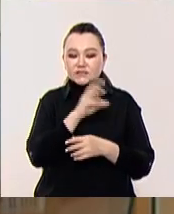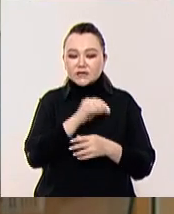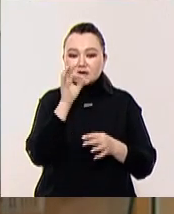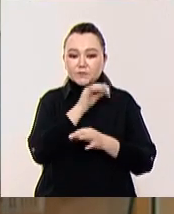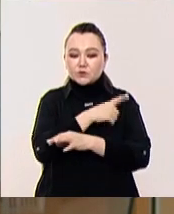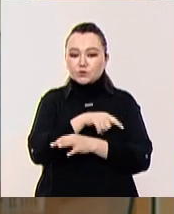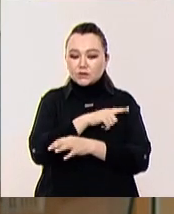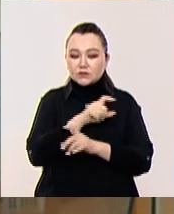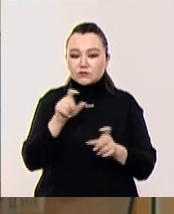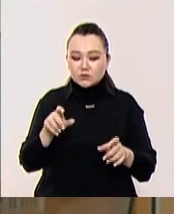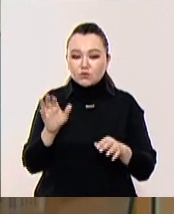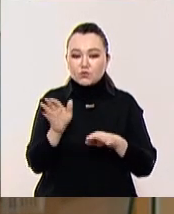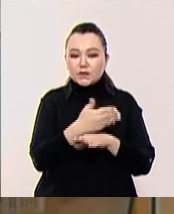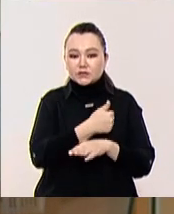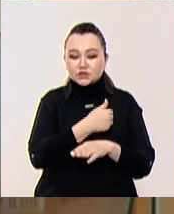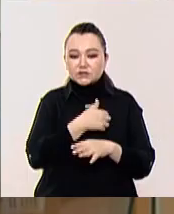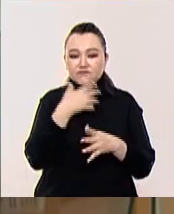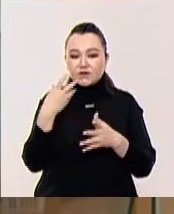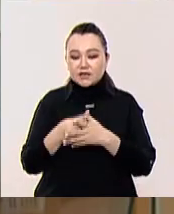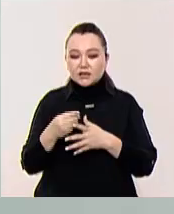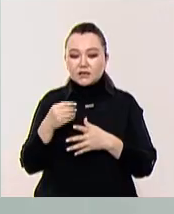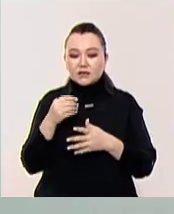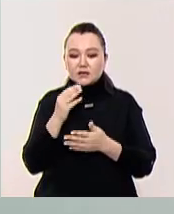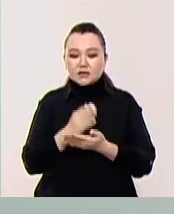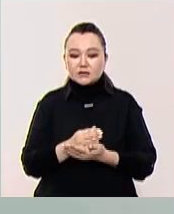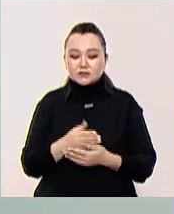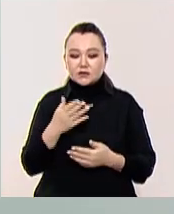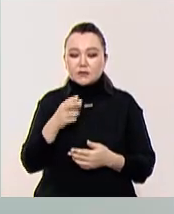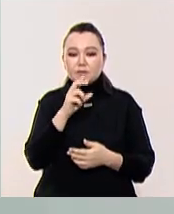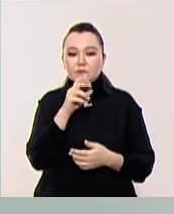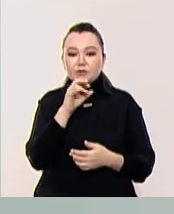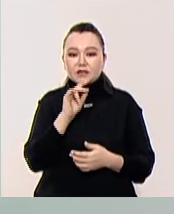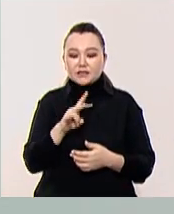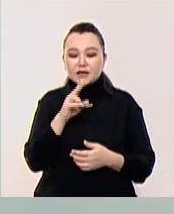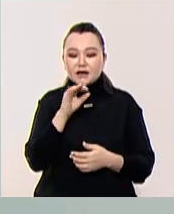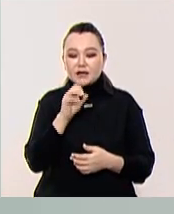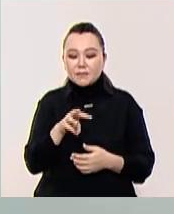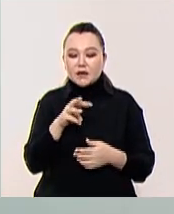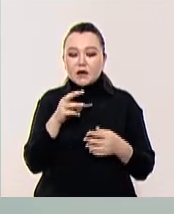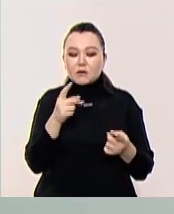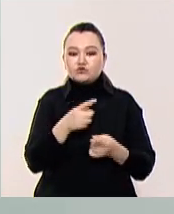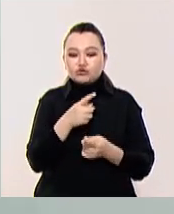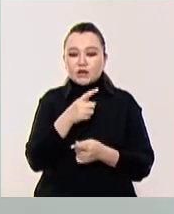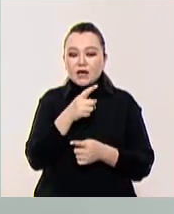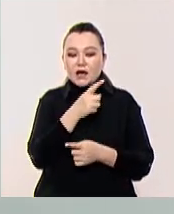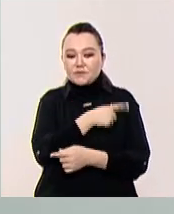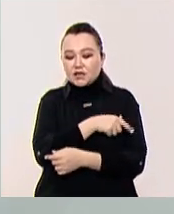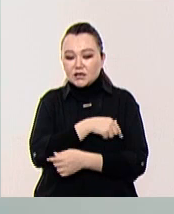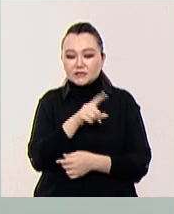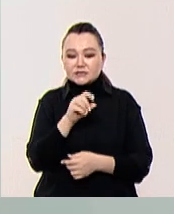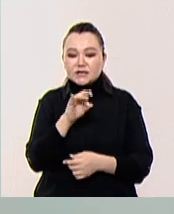как у аффилированных аптек есть свои привилегии. Бипантен крем в аффилированных аптеках